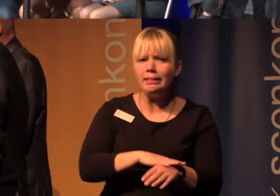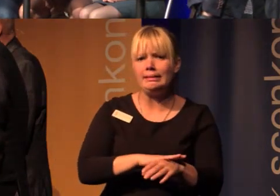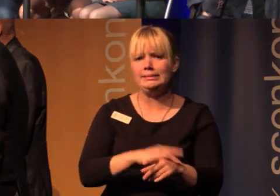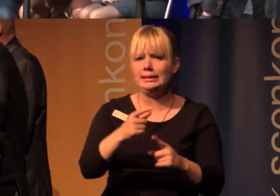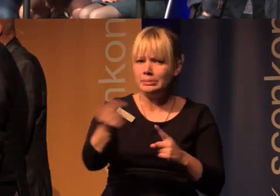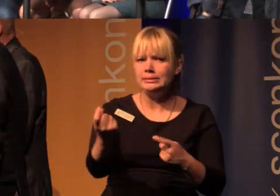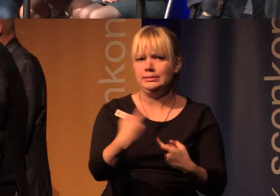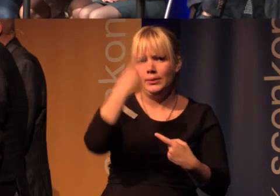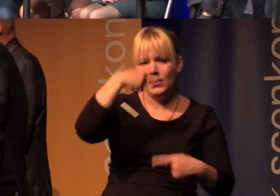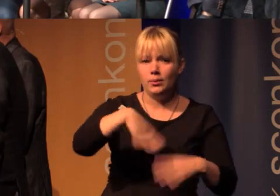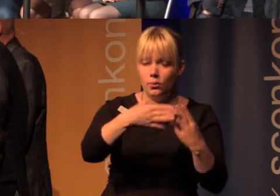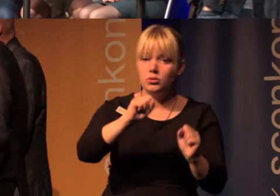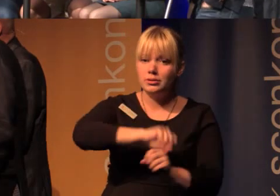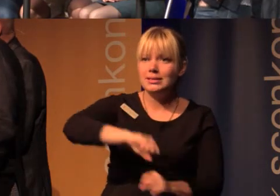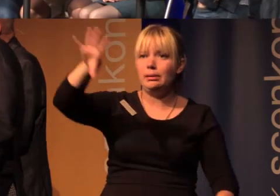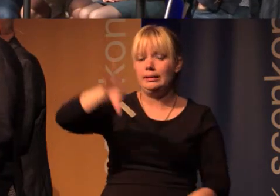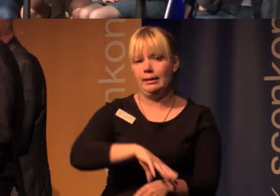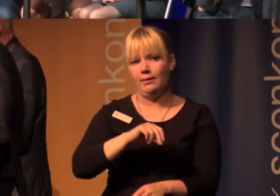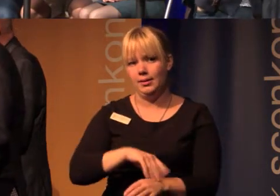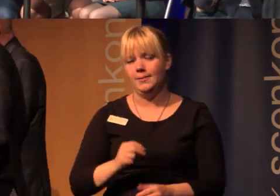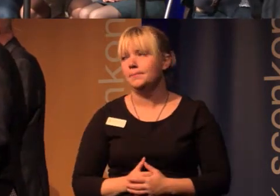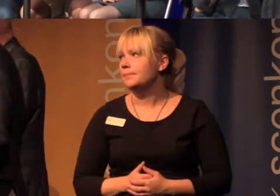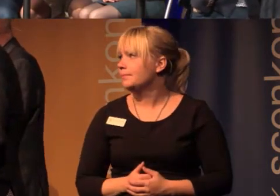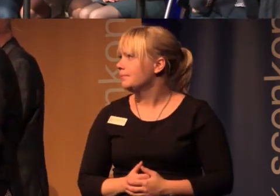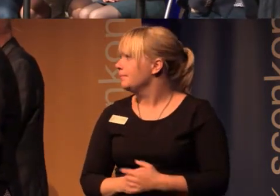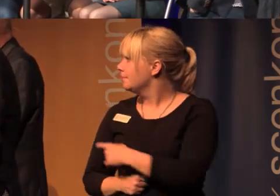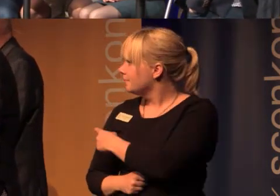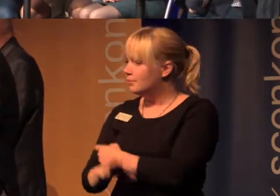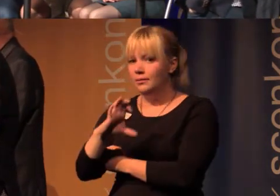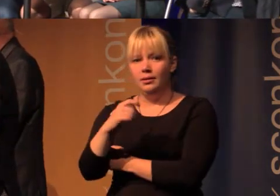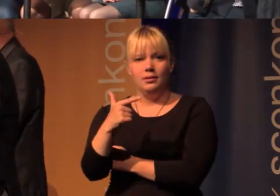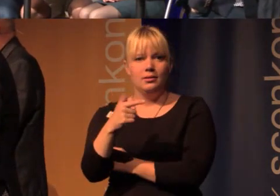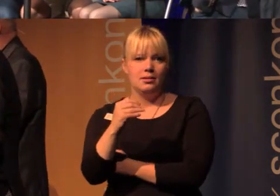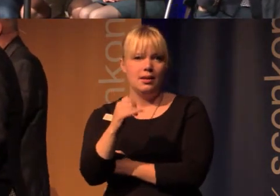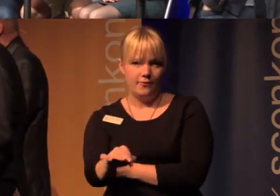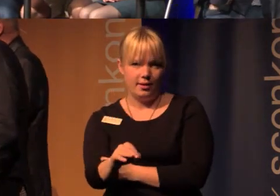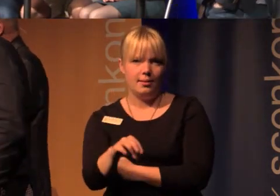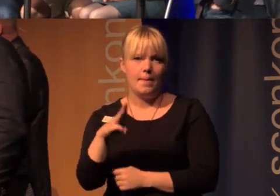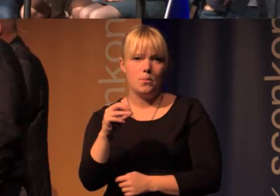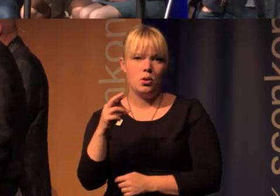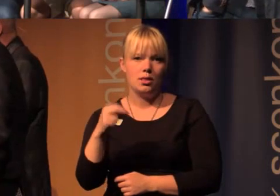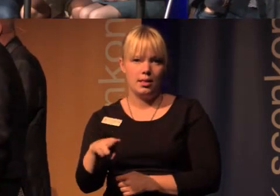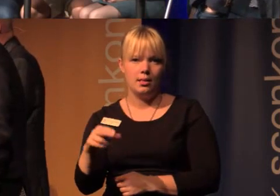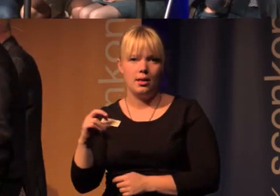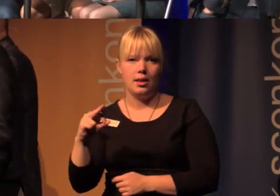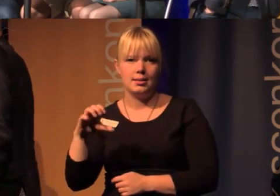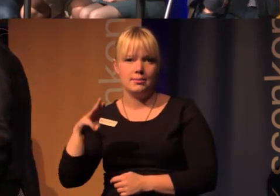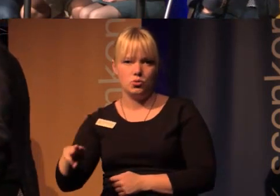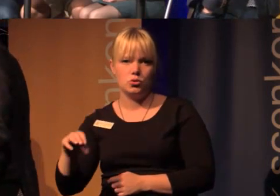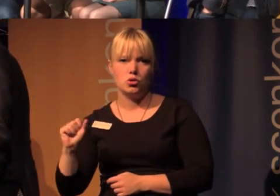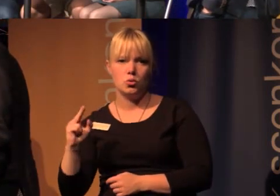hela landet. Ja. Nu har vi Stefan, Mårten, Rasmus och Gustav på listan. Varsågod,